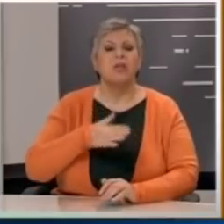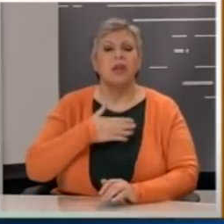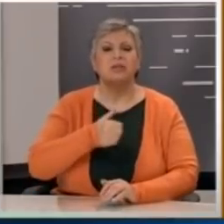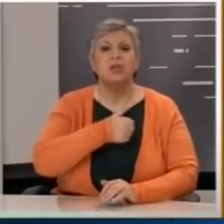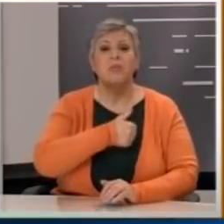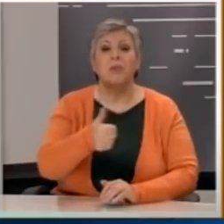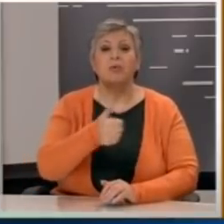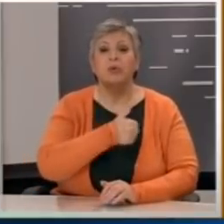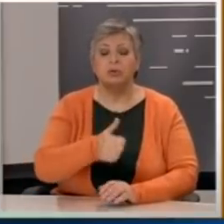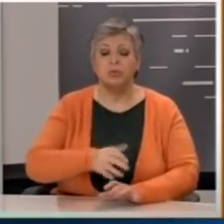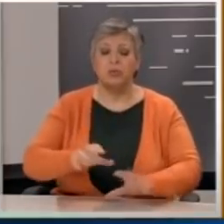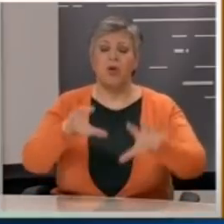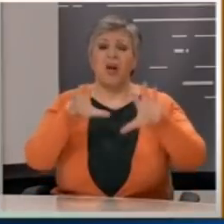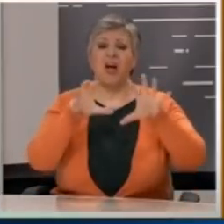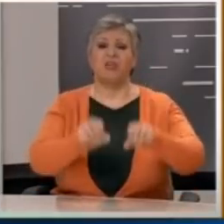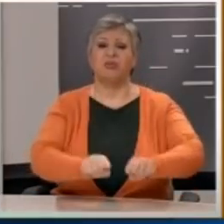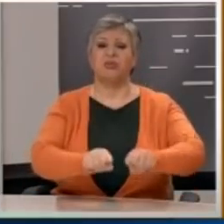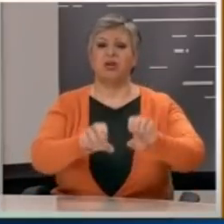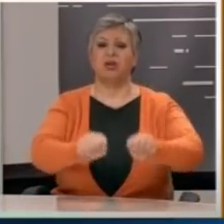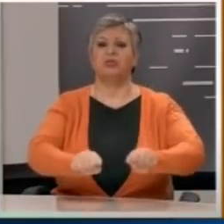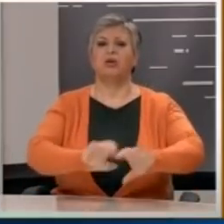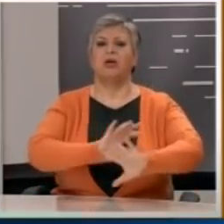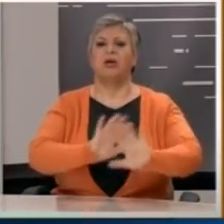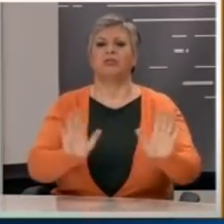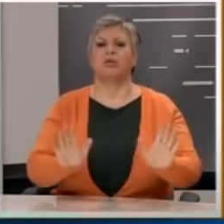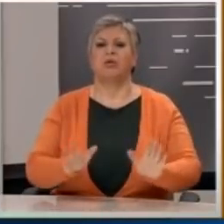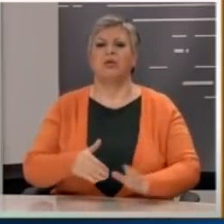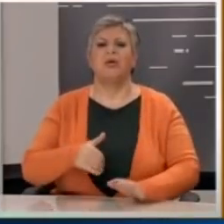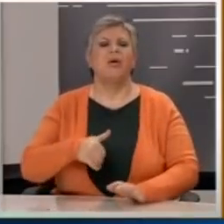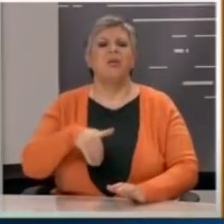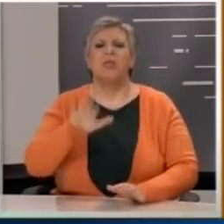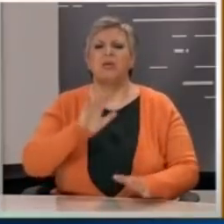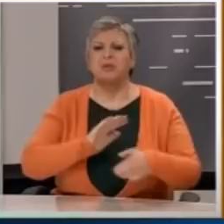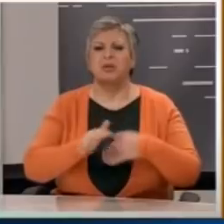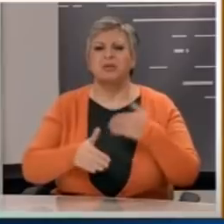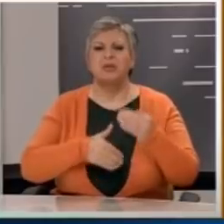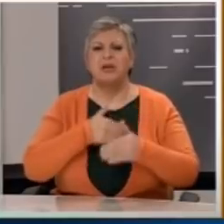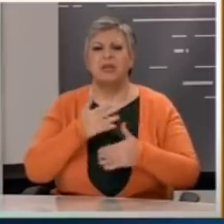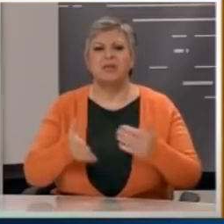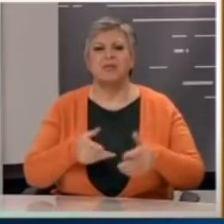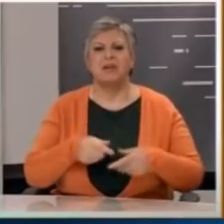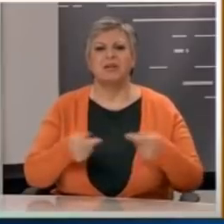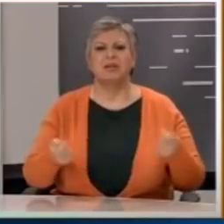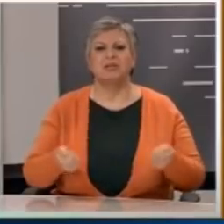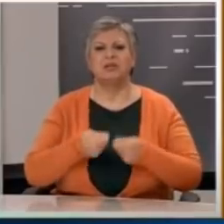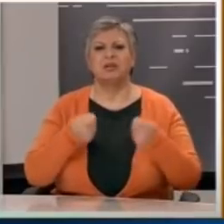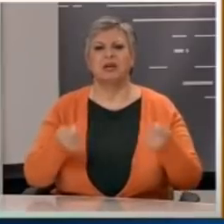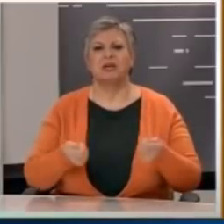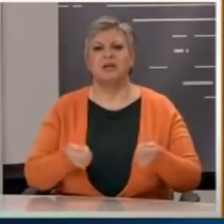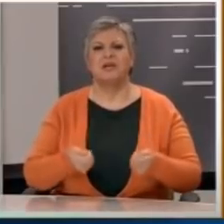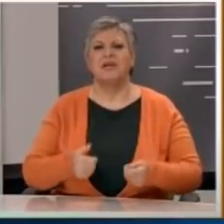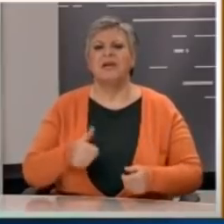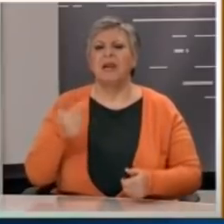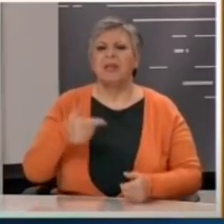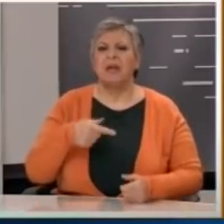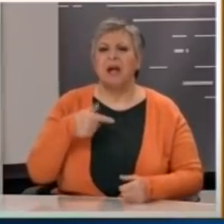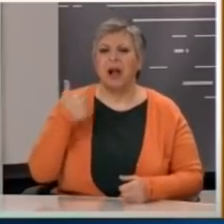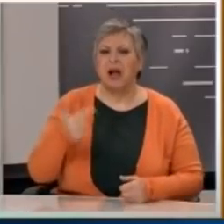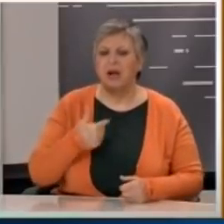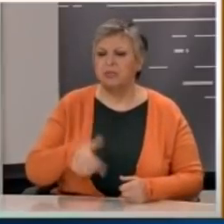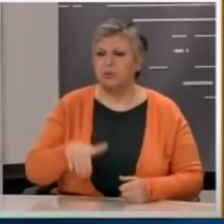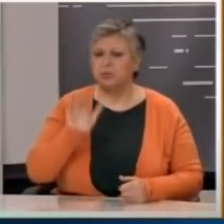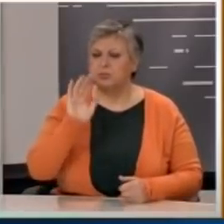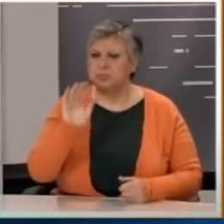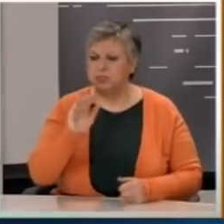ως λάφυρο. Και δεν σας νοιάζει αν που και παραπέμπει. Άλλωστε υπάρχει και η θυμοτυπία να παραπέμπονται και να μην πληρώνει